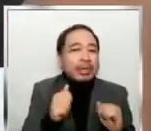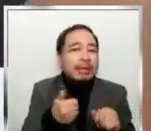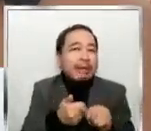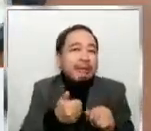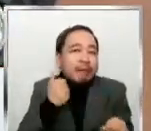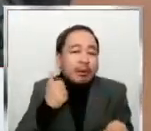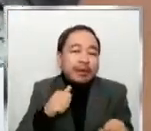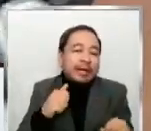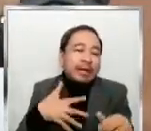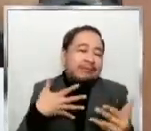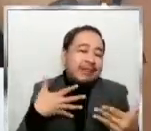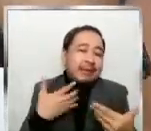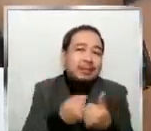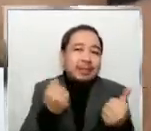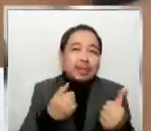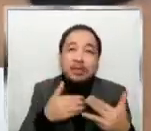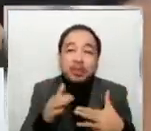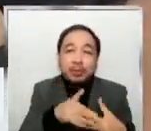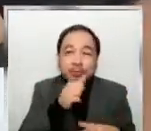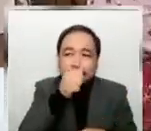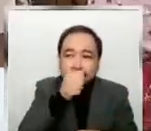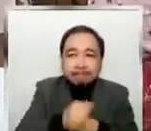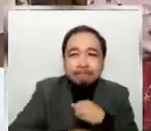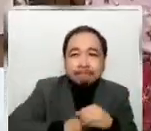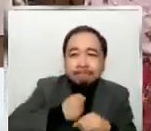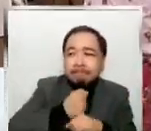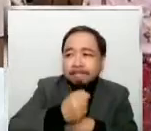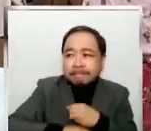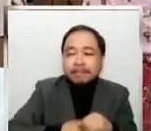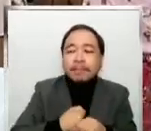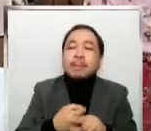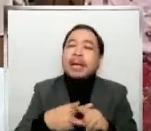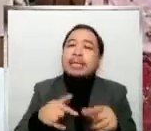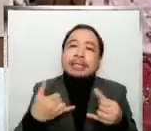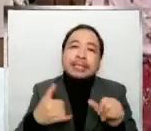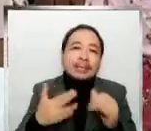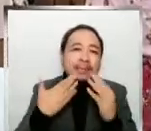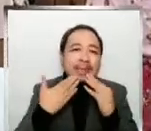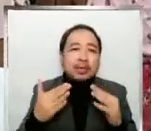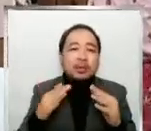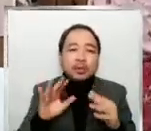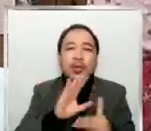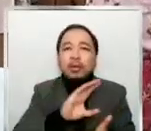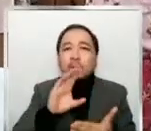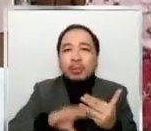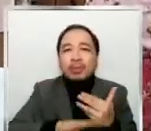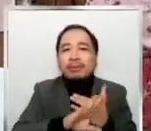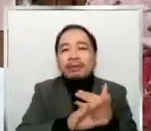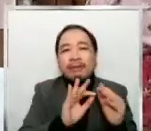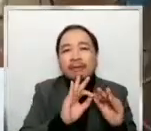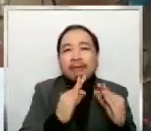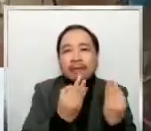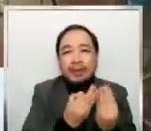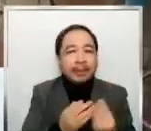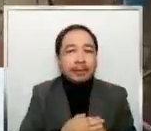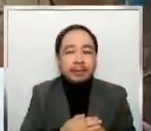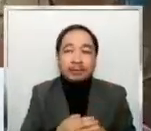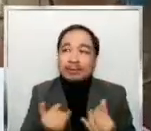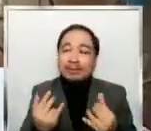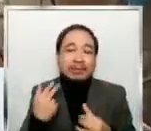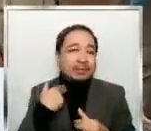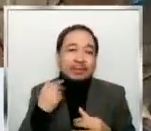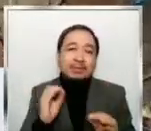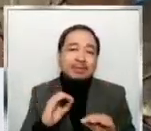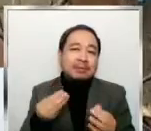man ang dinanas, nagpapasalamat siya na kumpleto silang pamilya. Wala po talaga kaming mabibili ng mga pambili ng